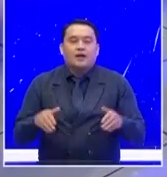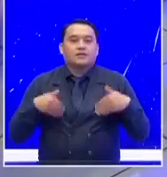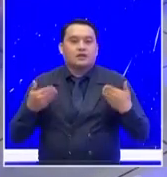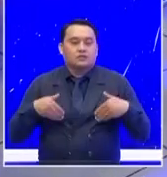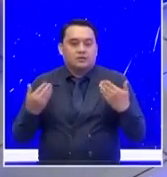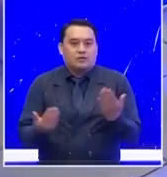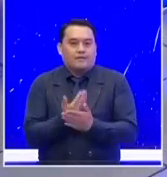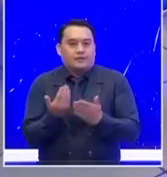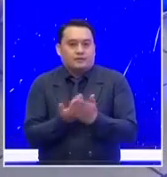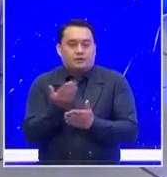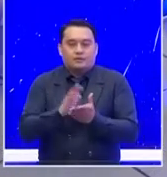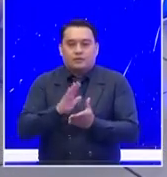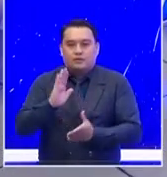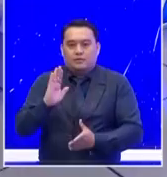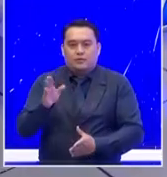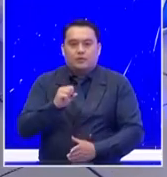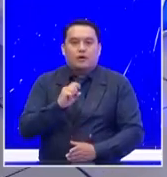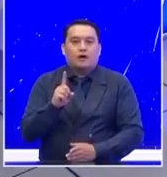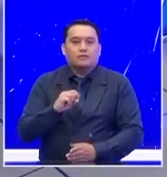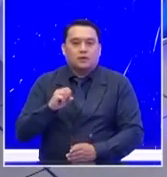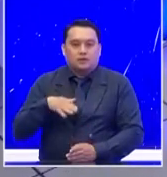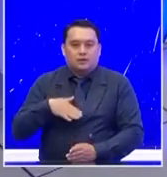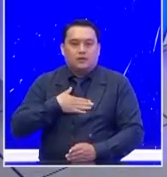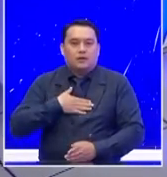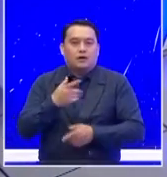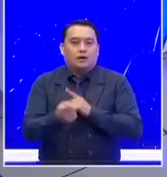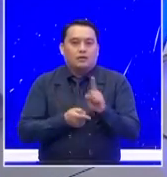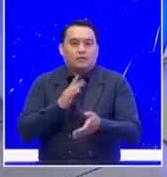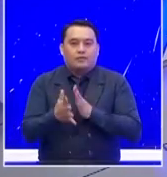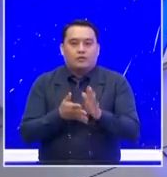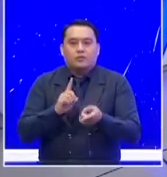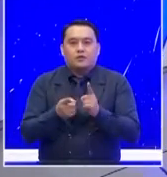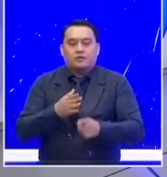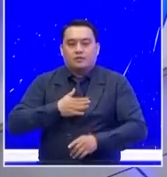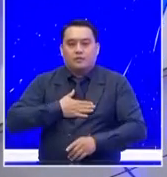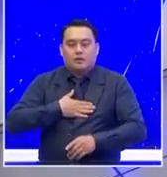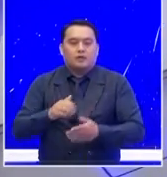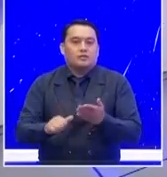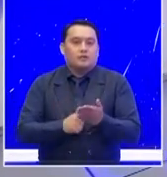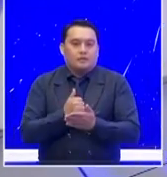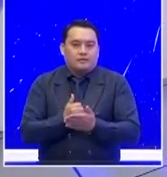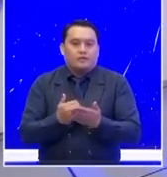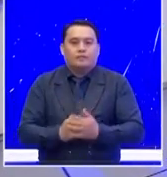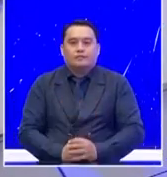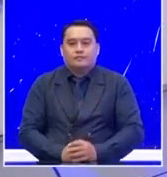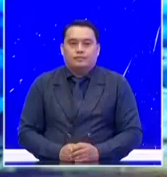Добрый вечер, в эфире телеканала ЖТСУ. Время новостей. С вами Азат Джумаханов, и сурдоперевод обеспечивает Марат